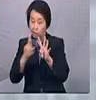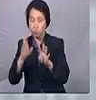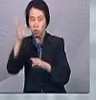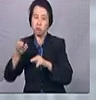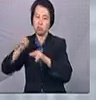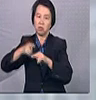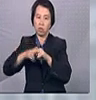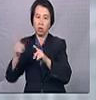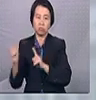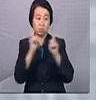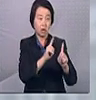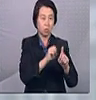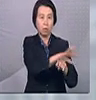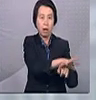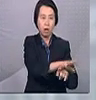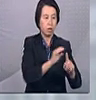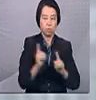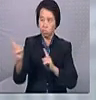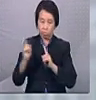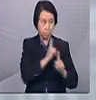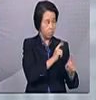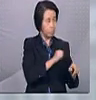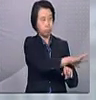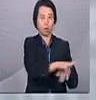mungkin dia akan orang kata